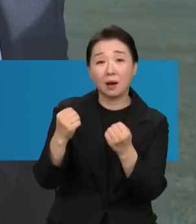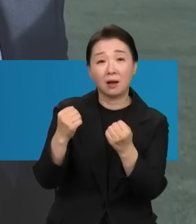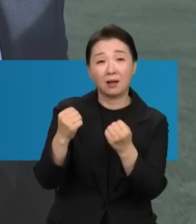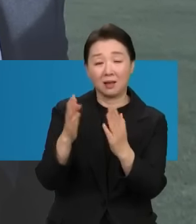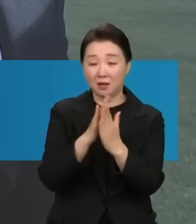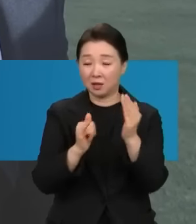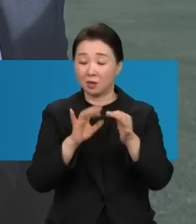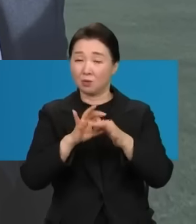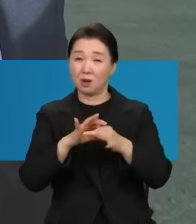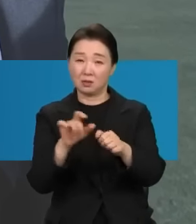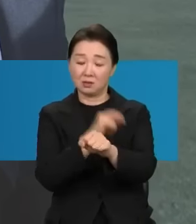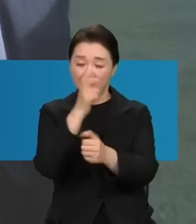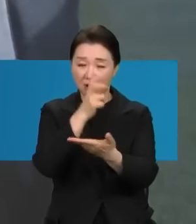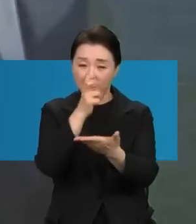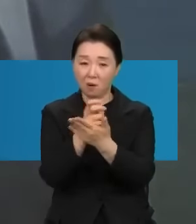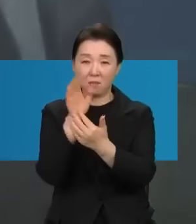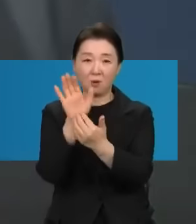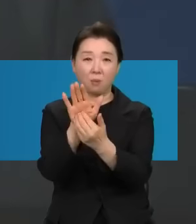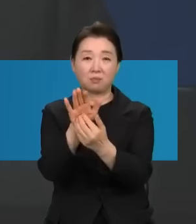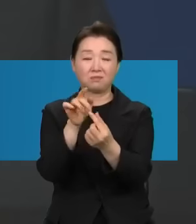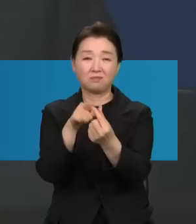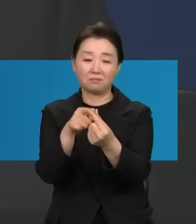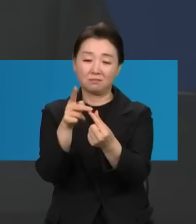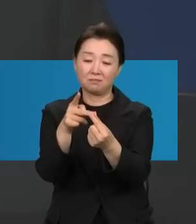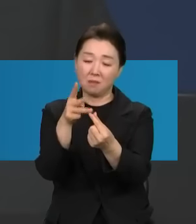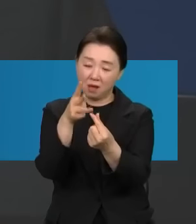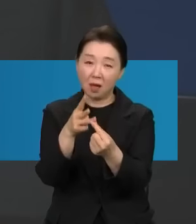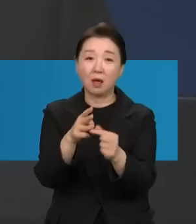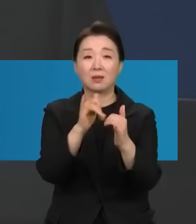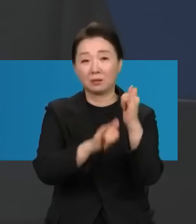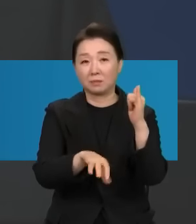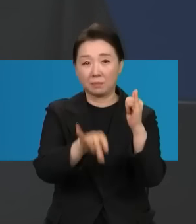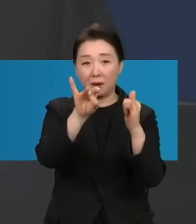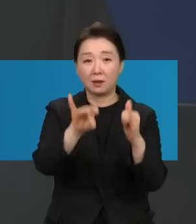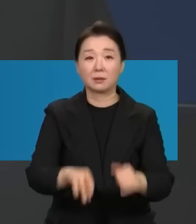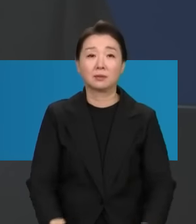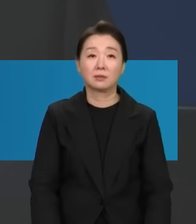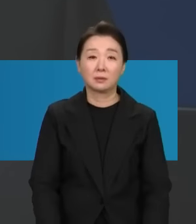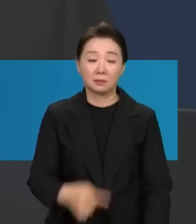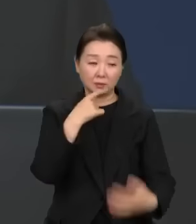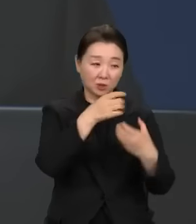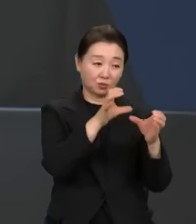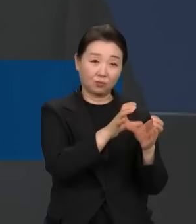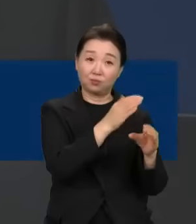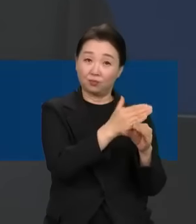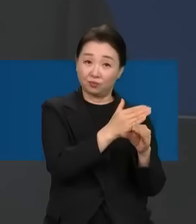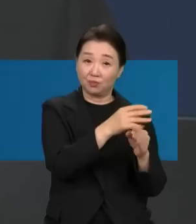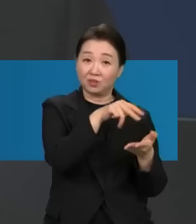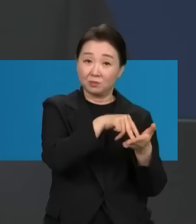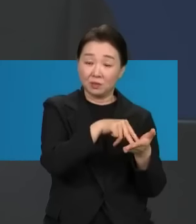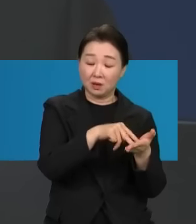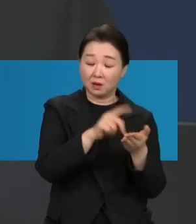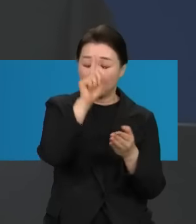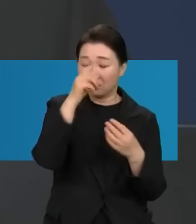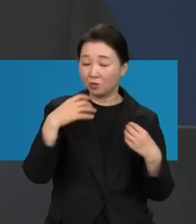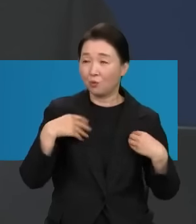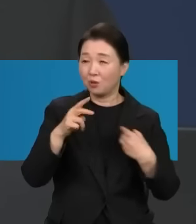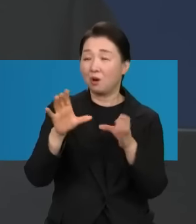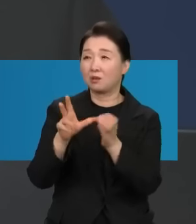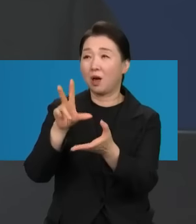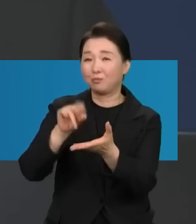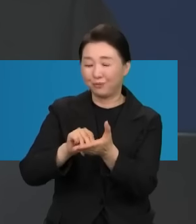관련한 특검법을 수차례 거부하는 건 전례가 없는 일입니다. 특히 민주당은 이번엔 정부 여당이 문제 삼는